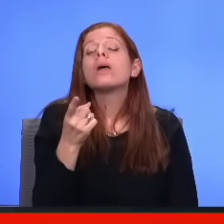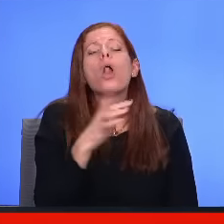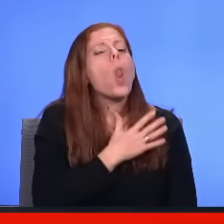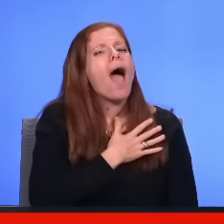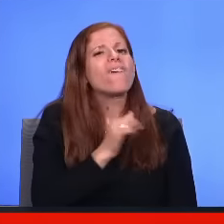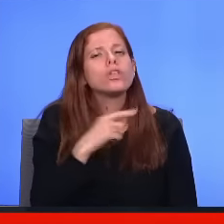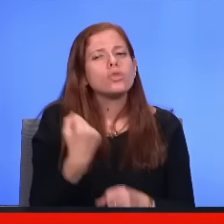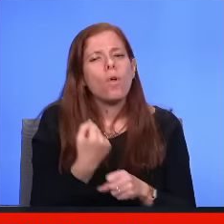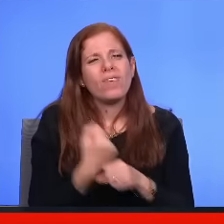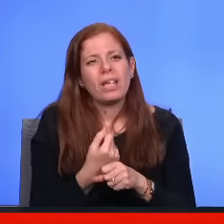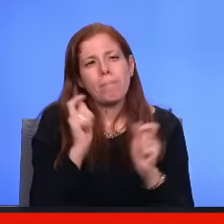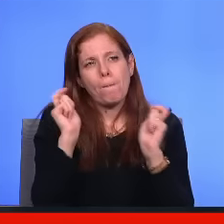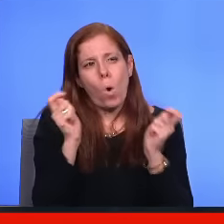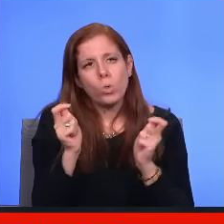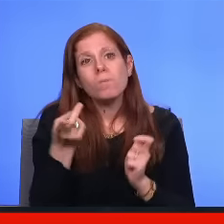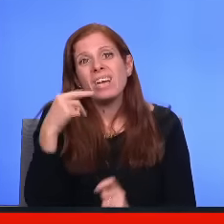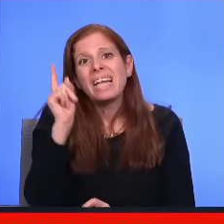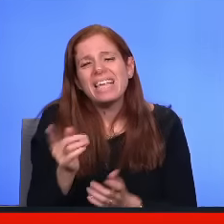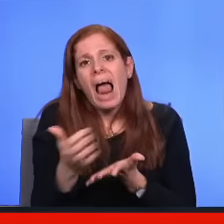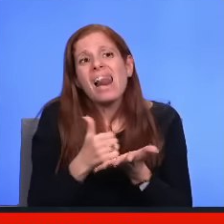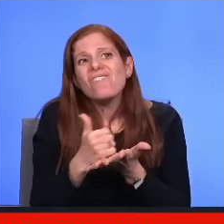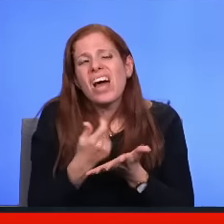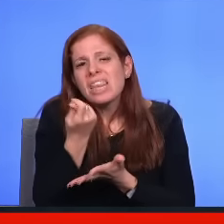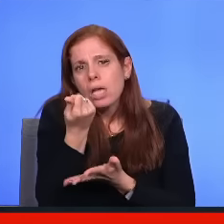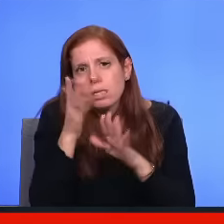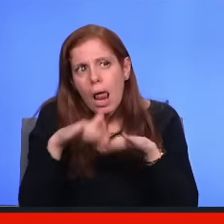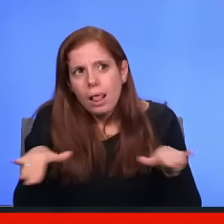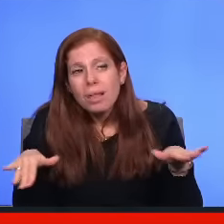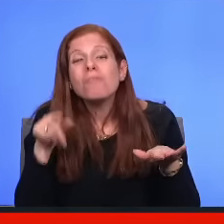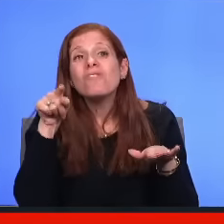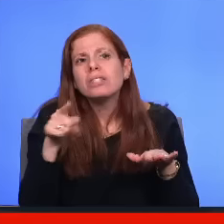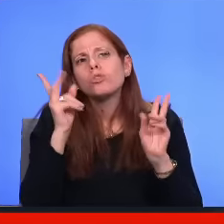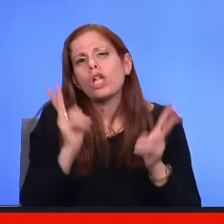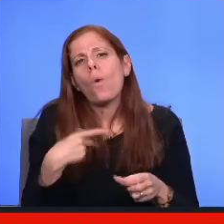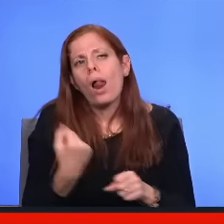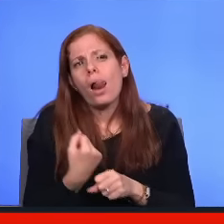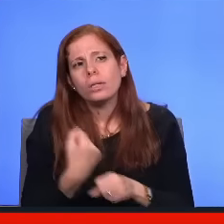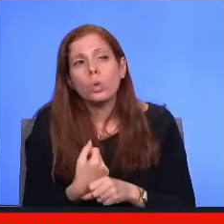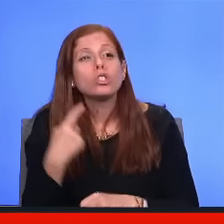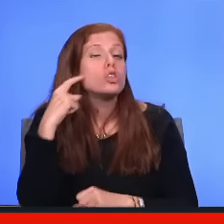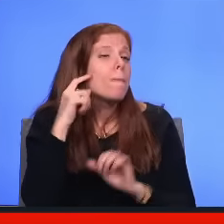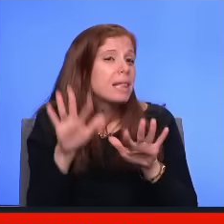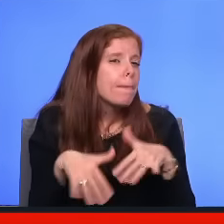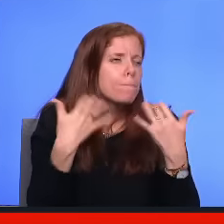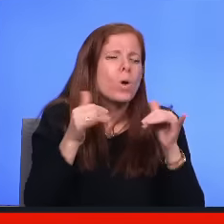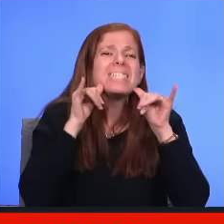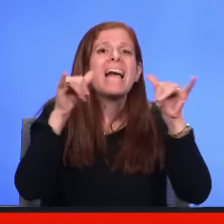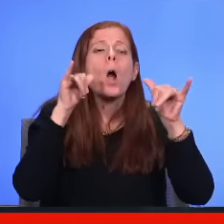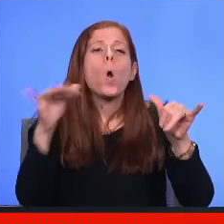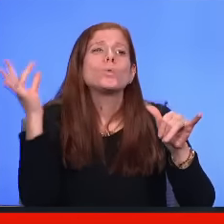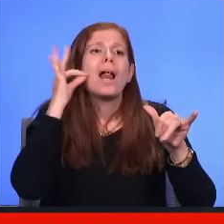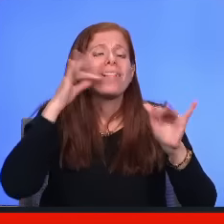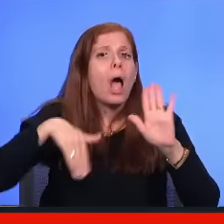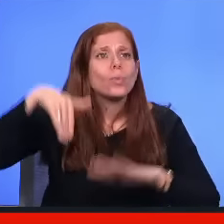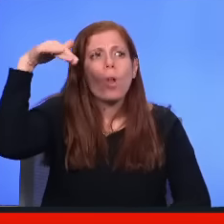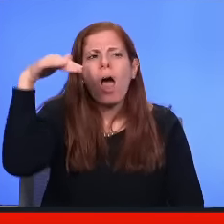עובדת במועדונים אבל היא הייתה צריכה לפרנס את הילדים וזה מה שהיא היייתה יכולה לעשות שמעתי בבוקר צעקות של הילדה הגדולה אבל